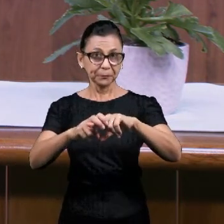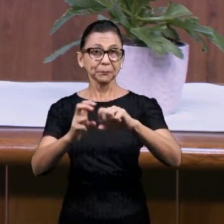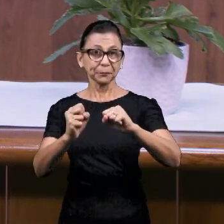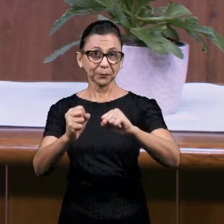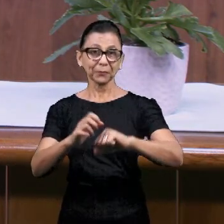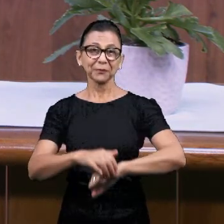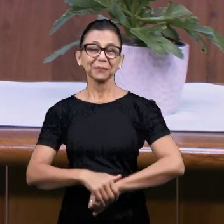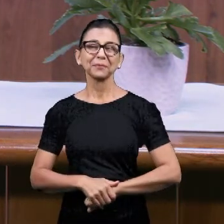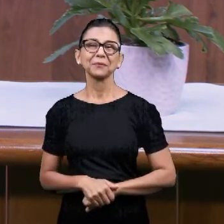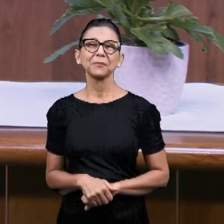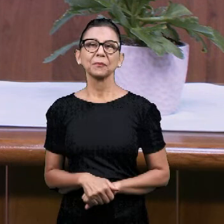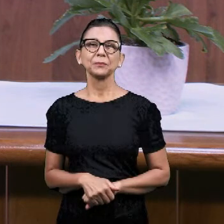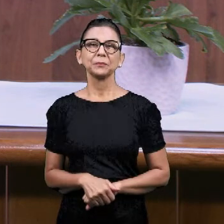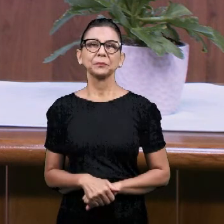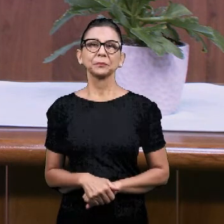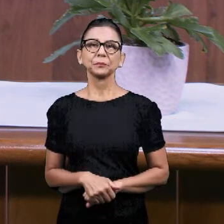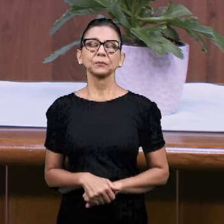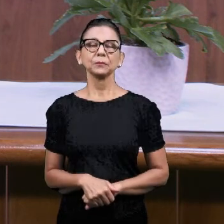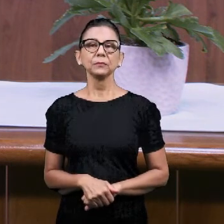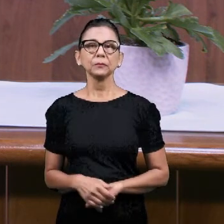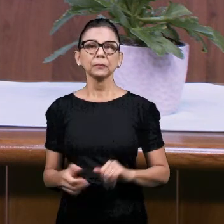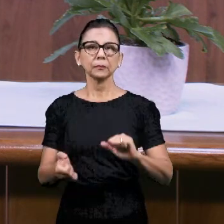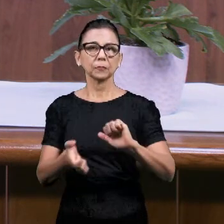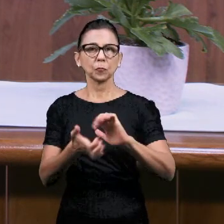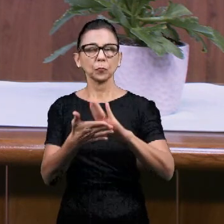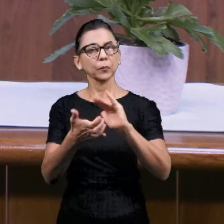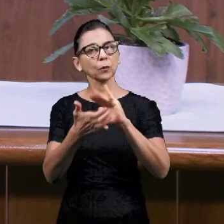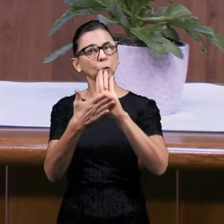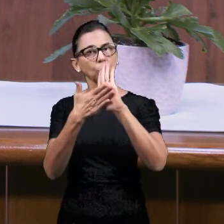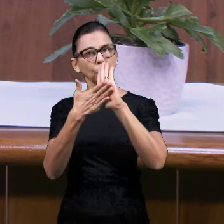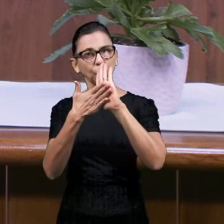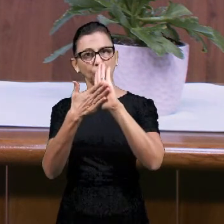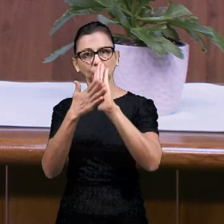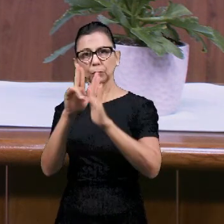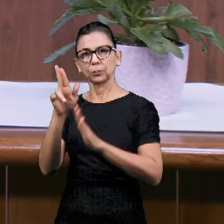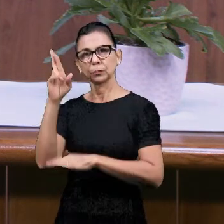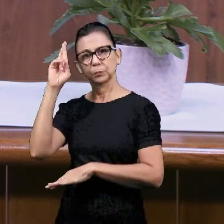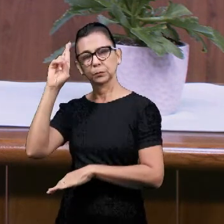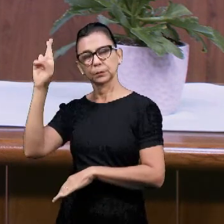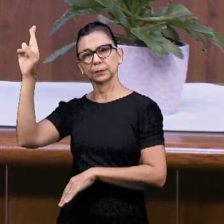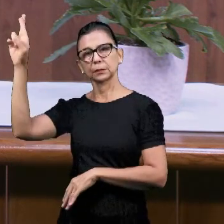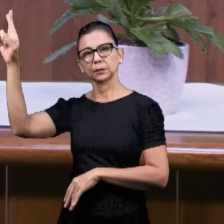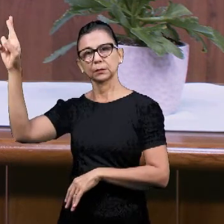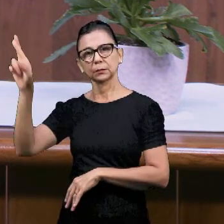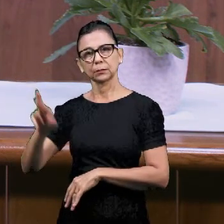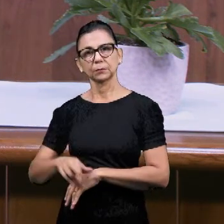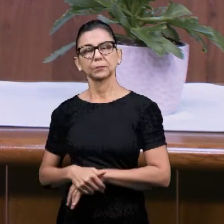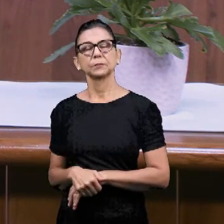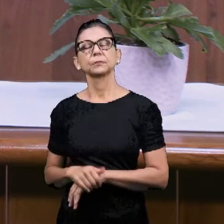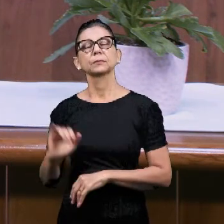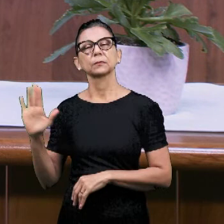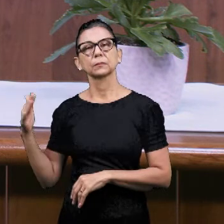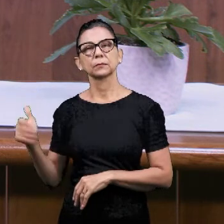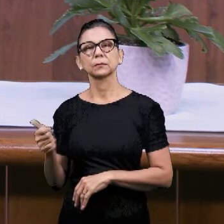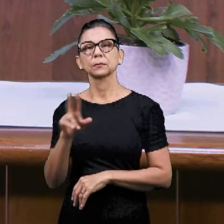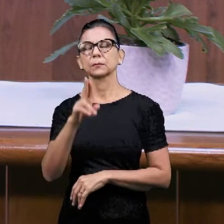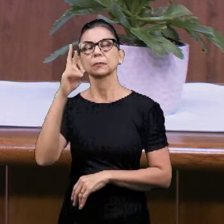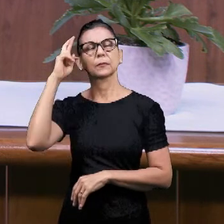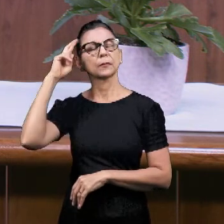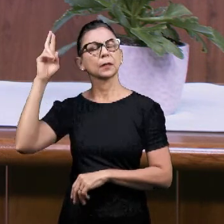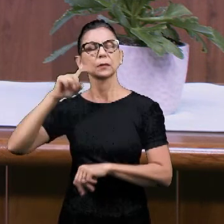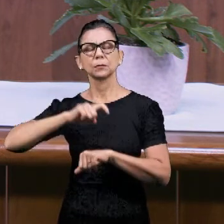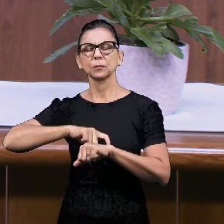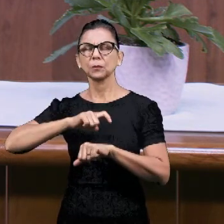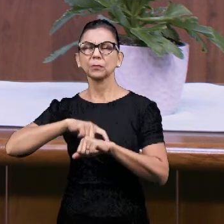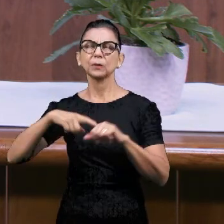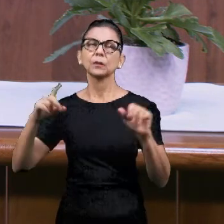Nous allons continuer le culte en chantant un chant au nom du Seigneur. Nous allons adorer le Seigneur. C'est un moment